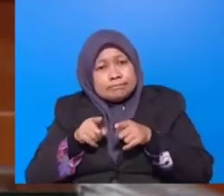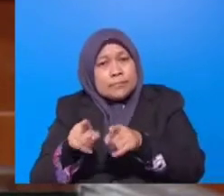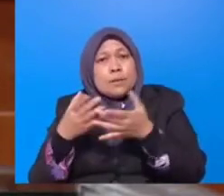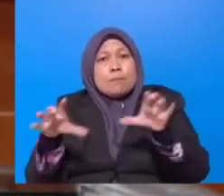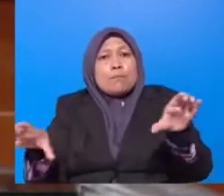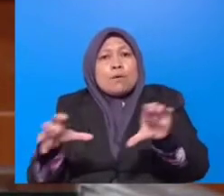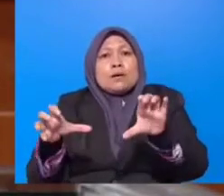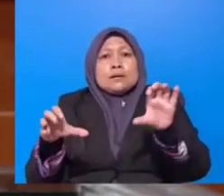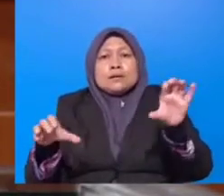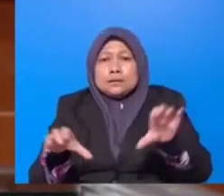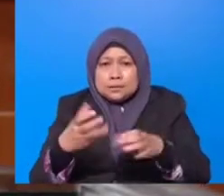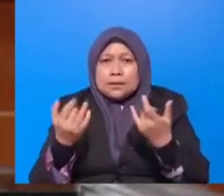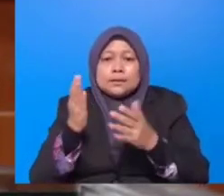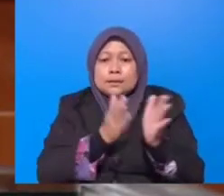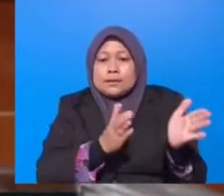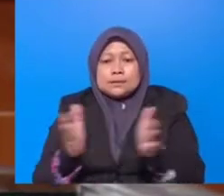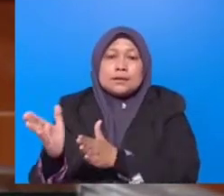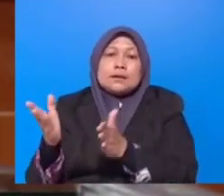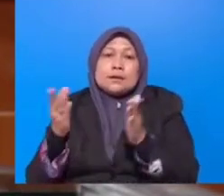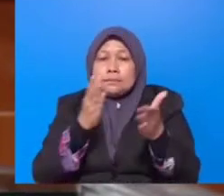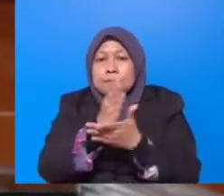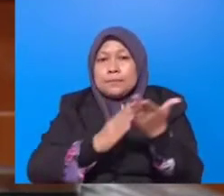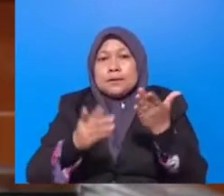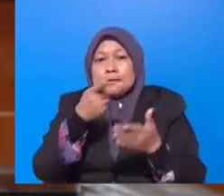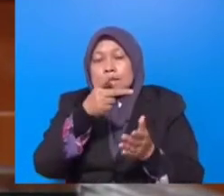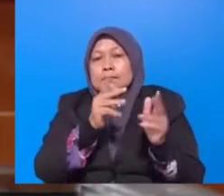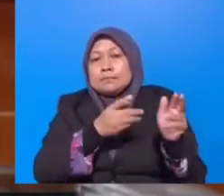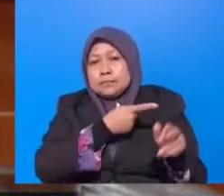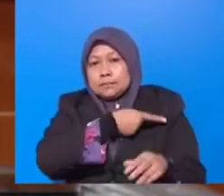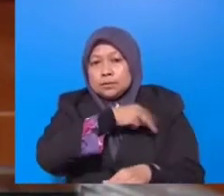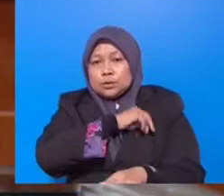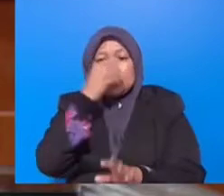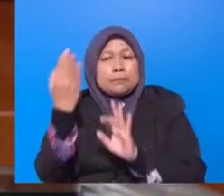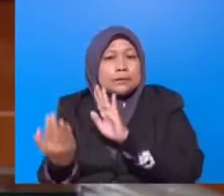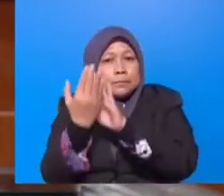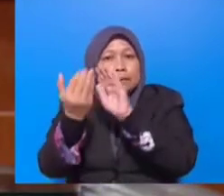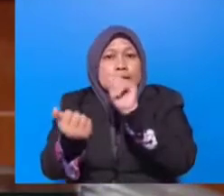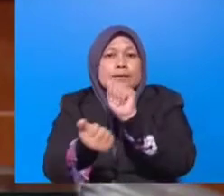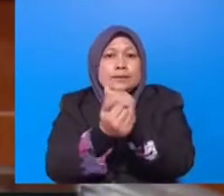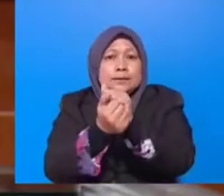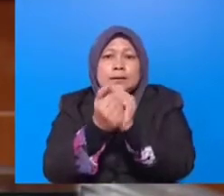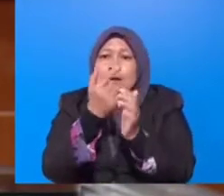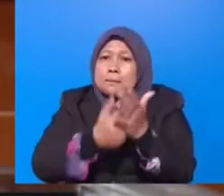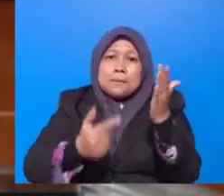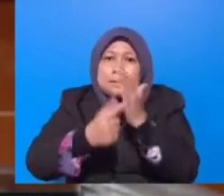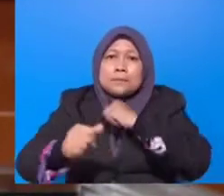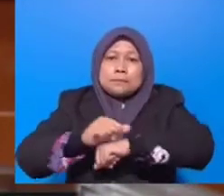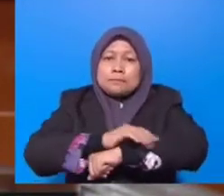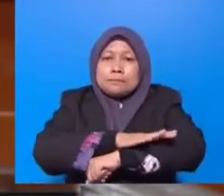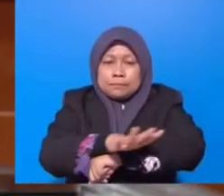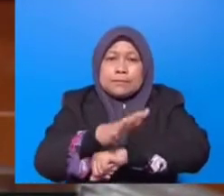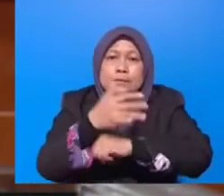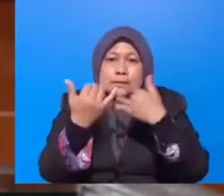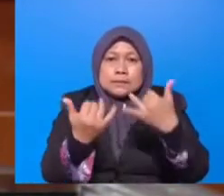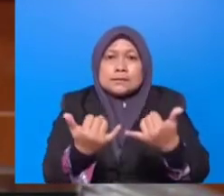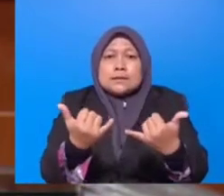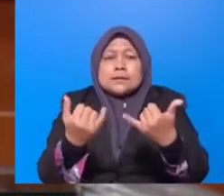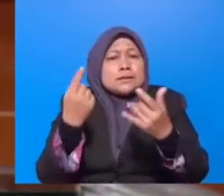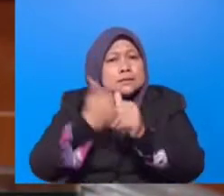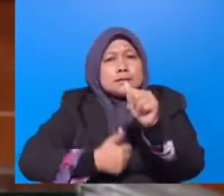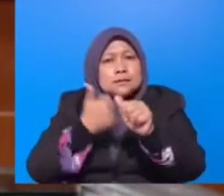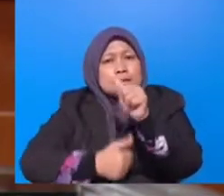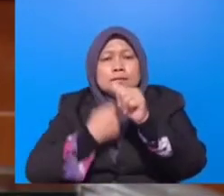dilaksanakan yang sedang dirancang oleh pihak kemudian bagi Weber depan dengan Nepal perkembangan industri yang yang